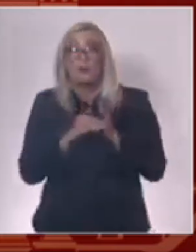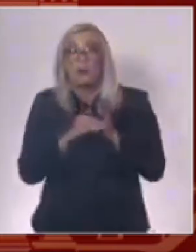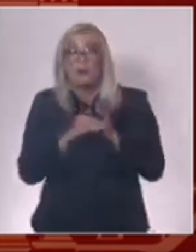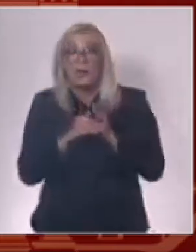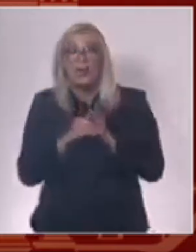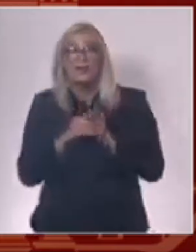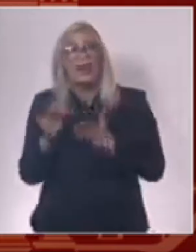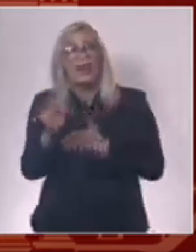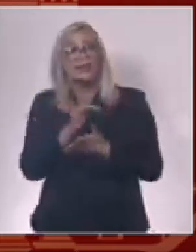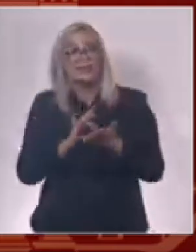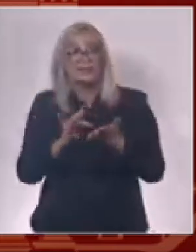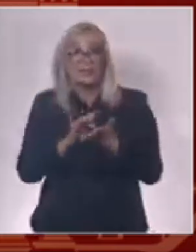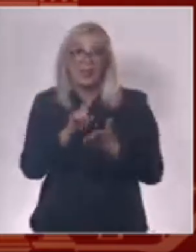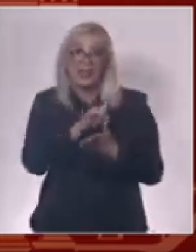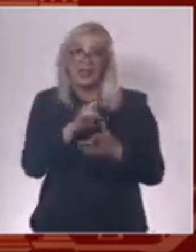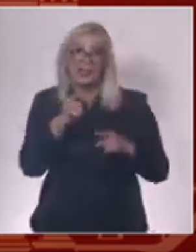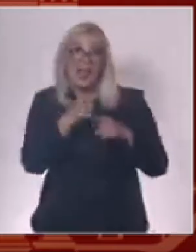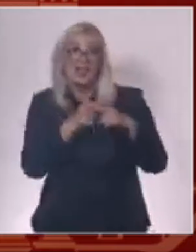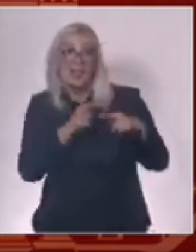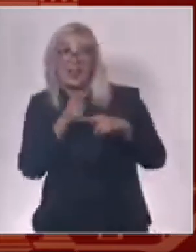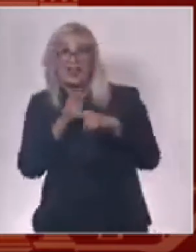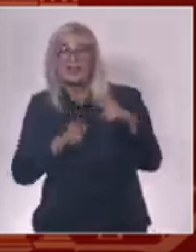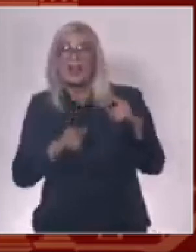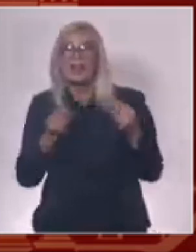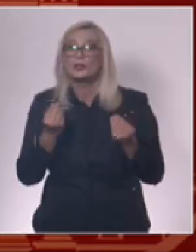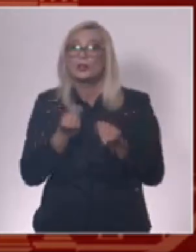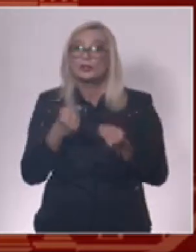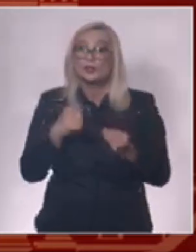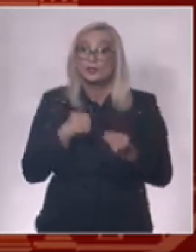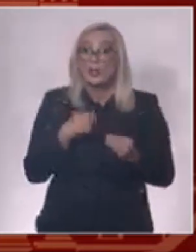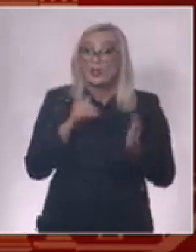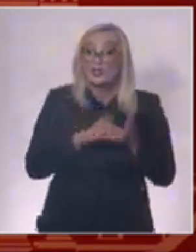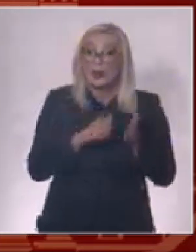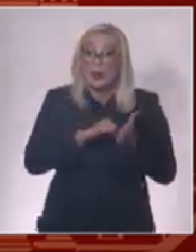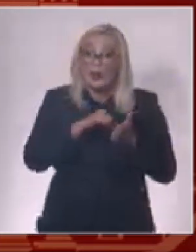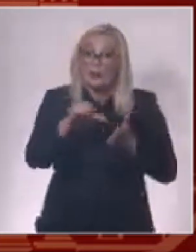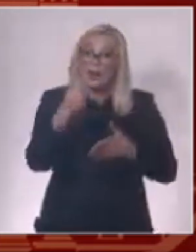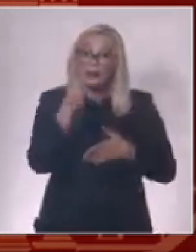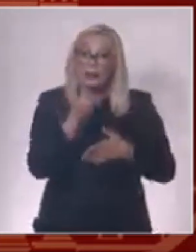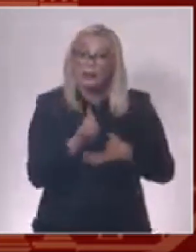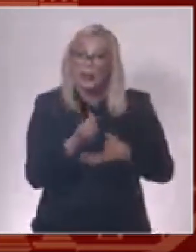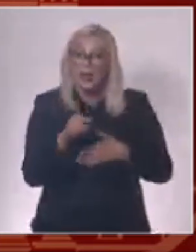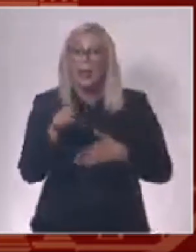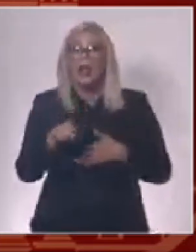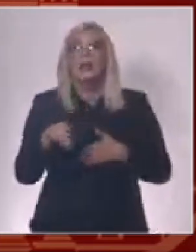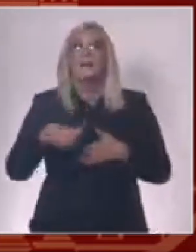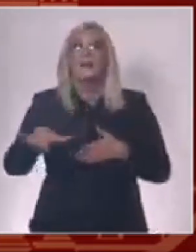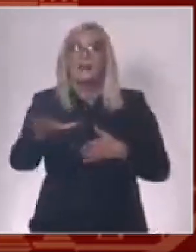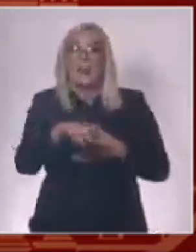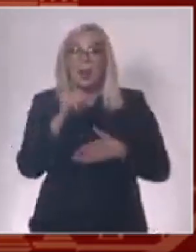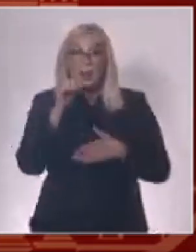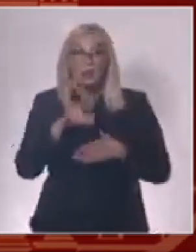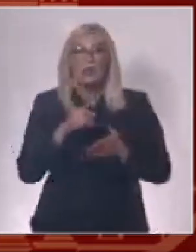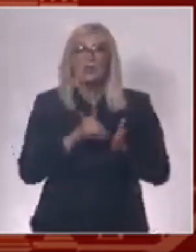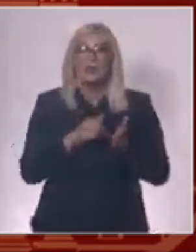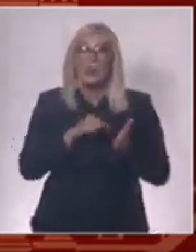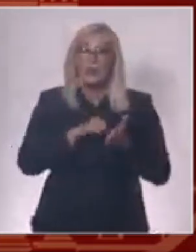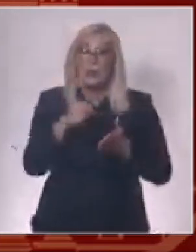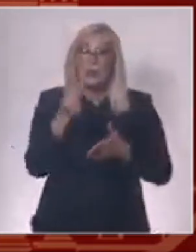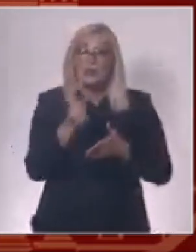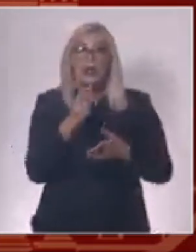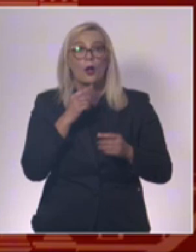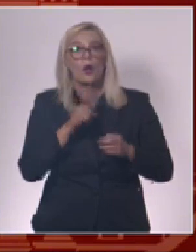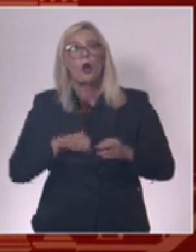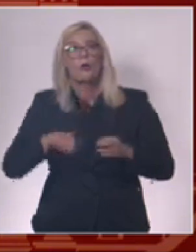само секција по секција, за која што ние треба да плаќаме пари, вие ќе треба да плаќате пари за проект кој што ќе заврши